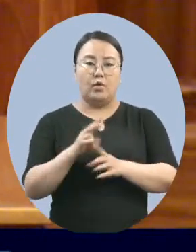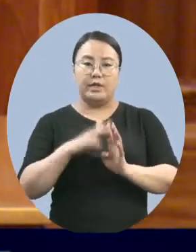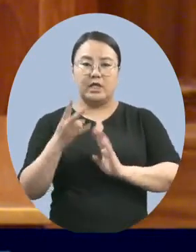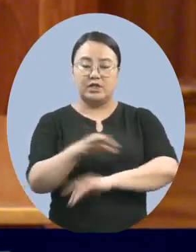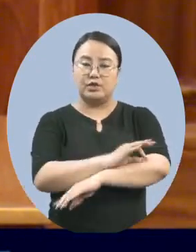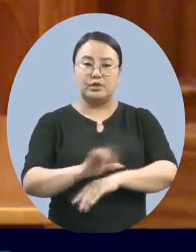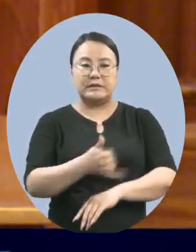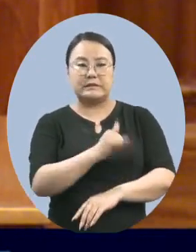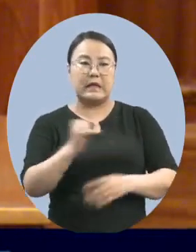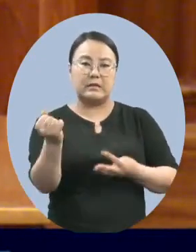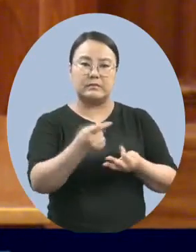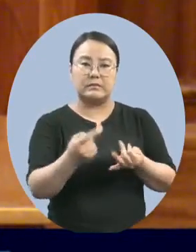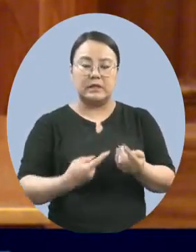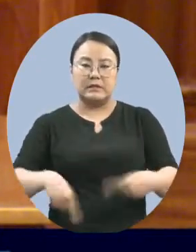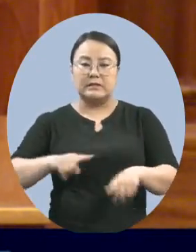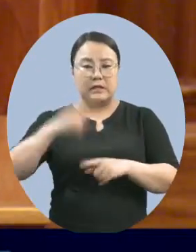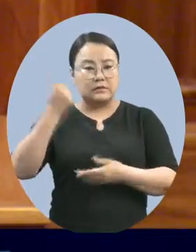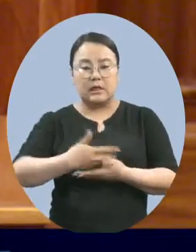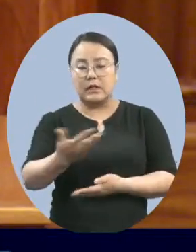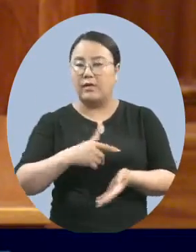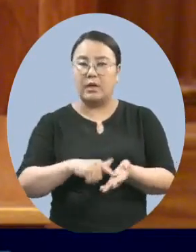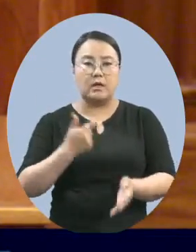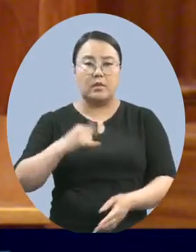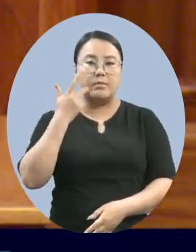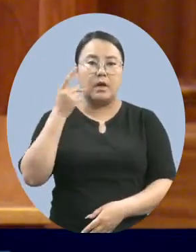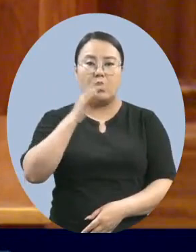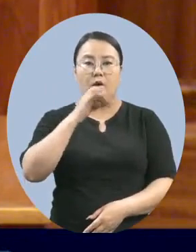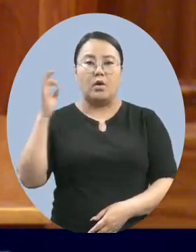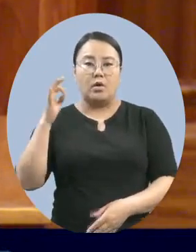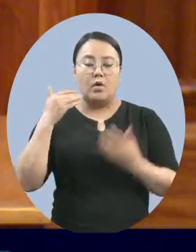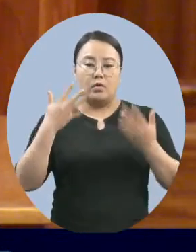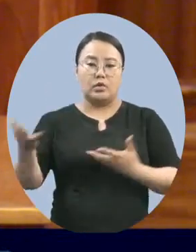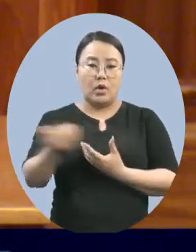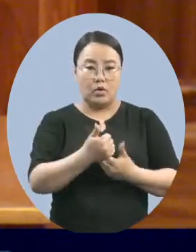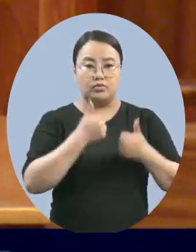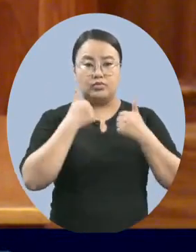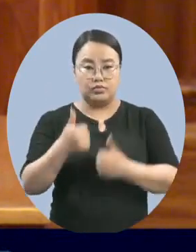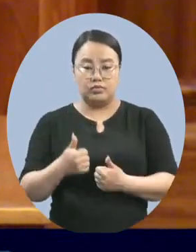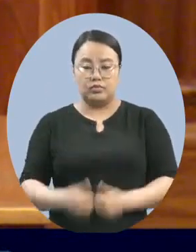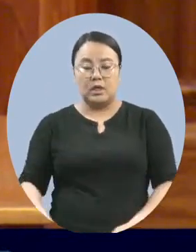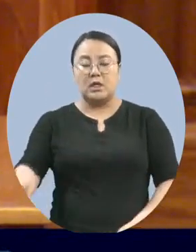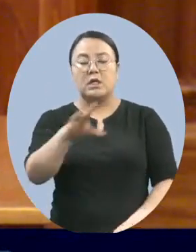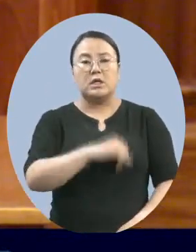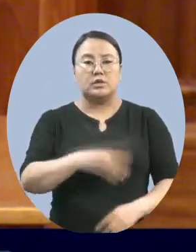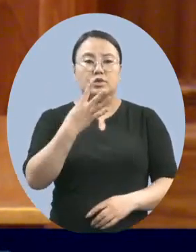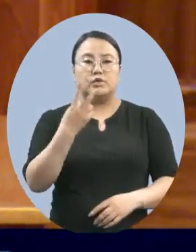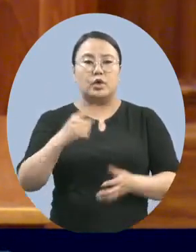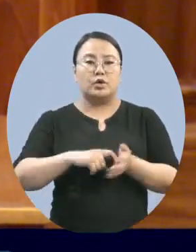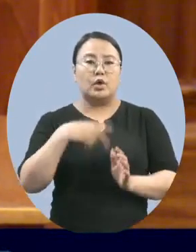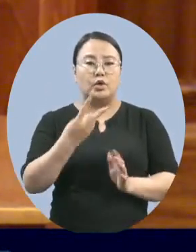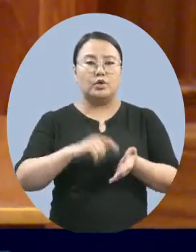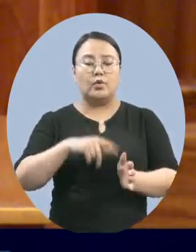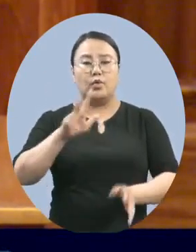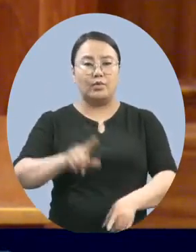нэгдсэн төслийн зарим заалтараа дахин санал хураах шаардлагагүй гэж үзэж байнгын хорооны хуралдаанд оролцсон гишүүд үзсэн тул мөн зүйлийн 42-ын